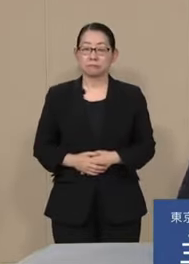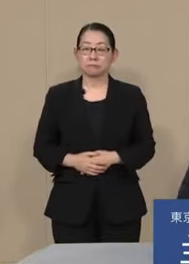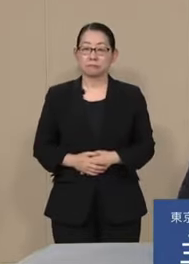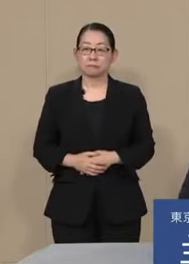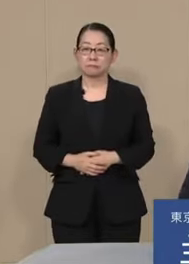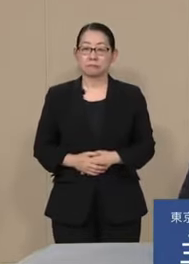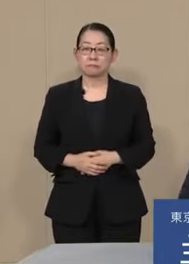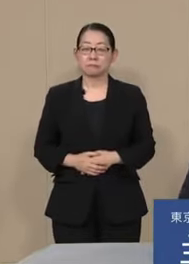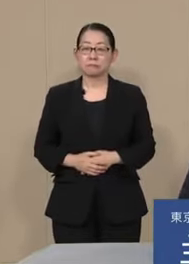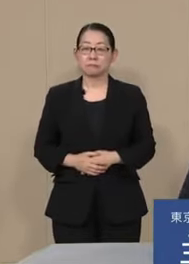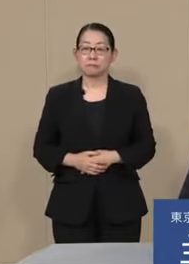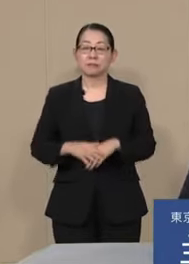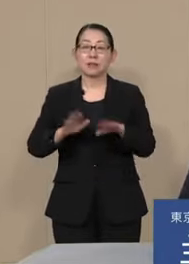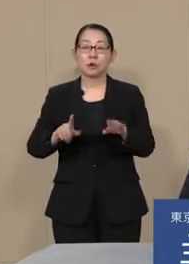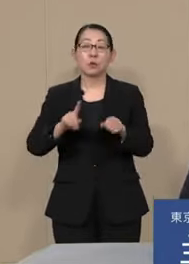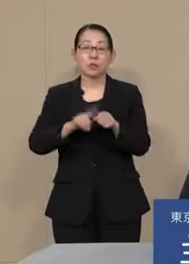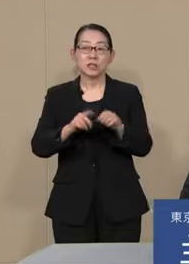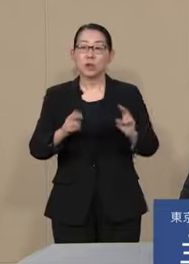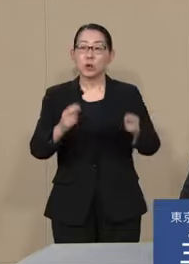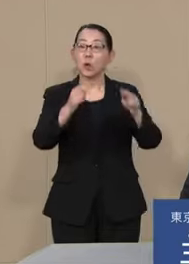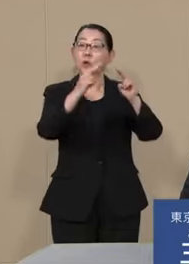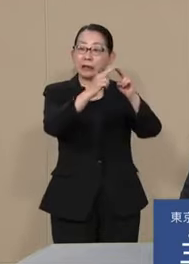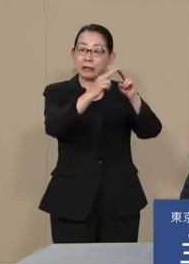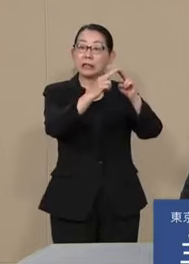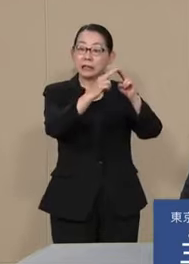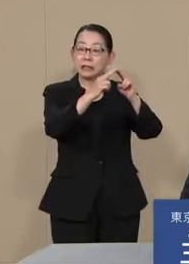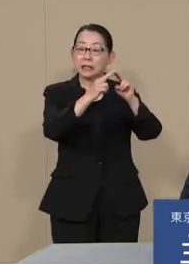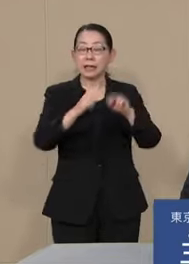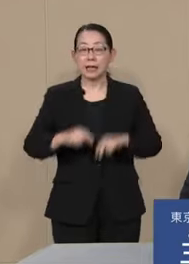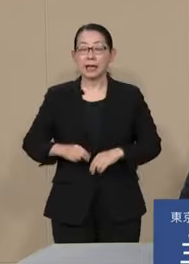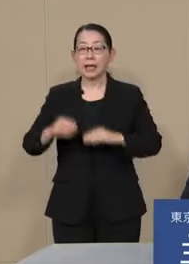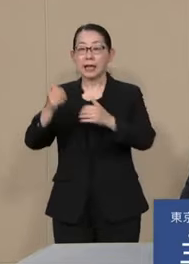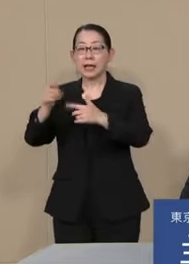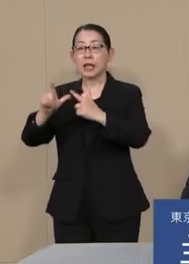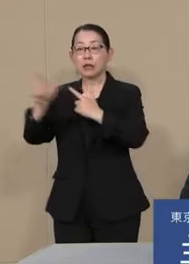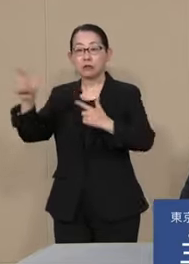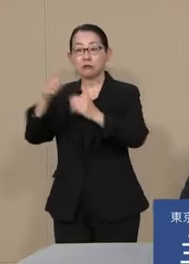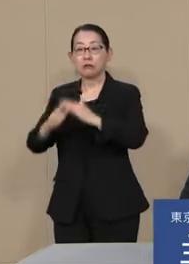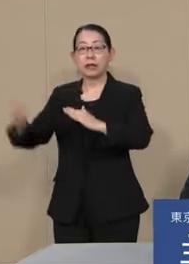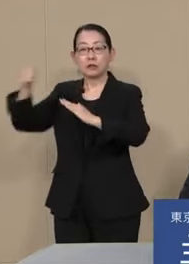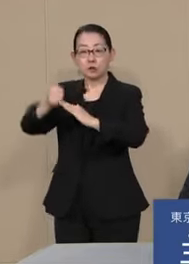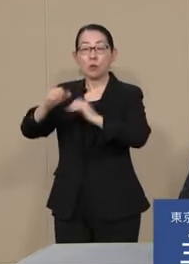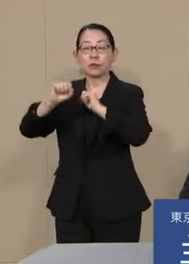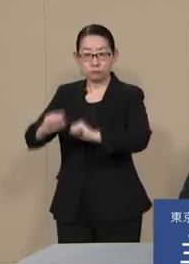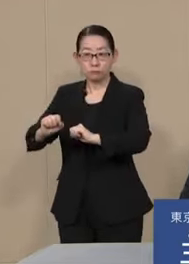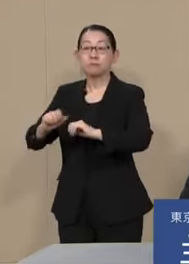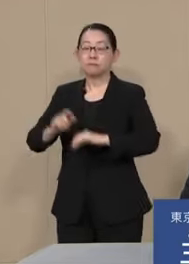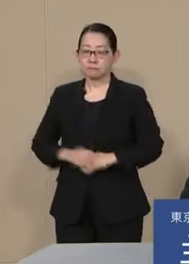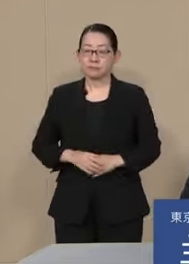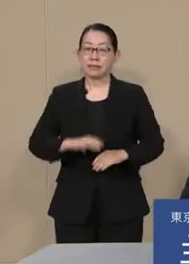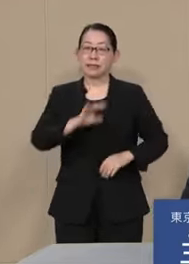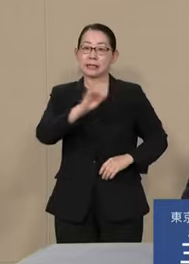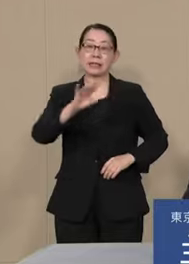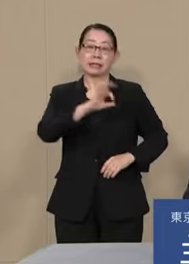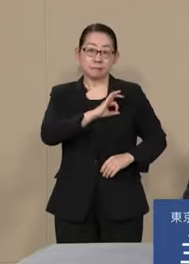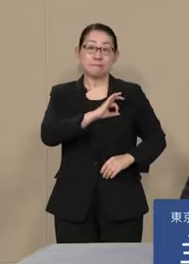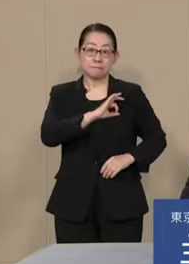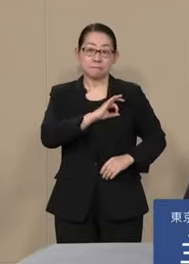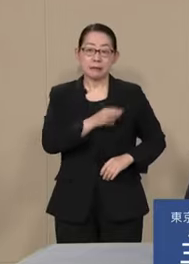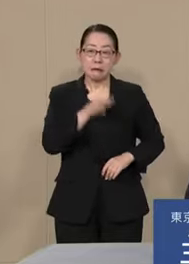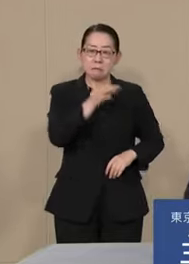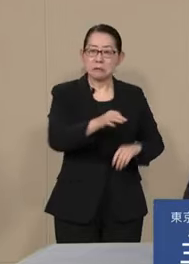ます今年国会ではNHK会長面前で10国会議員が1010万以上の受信